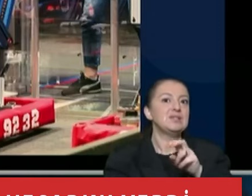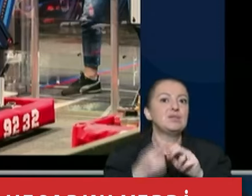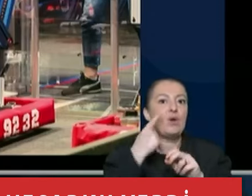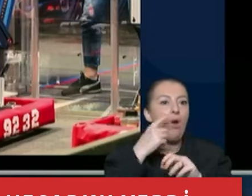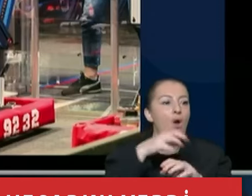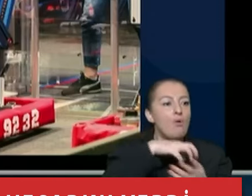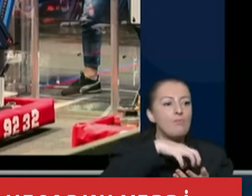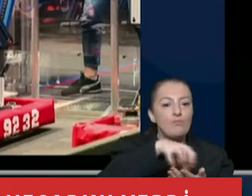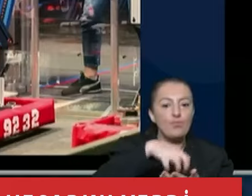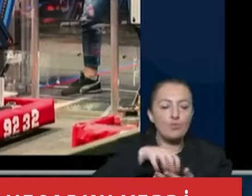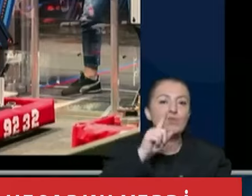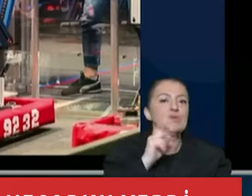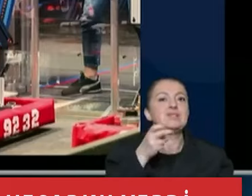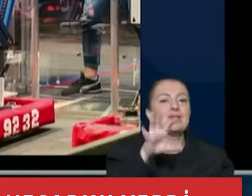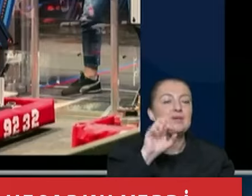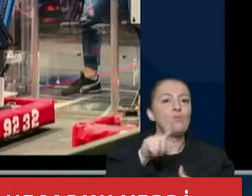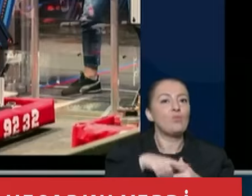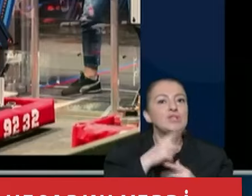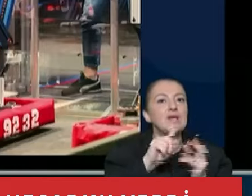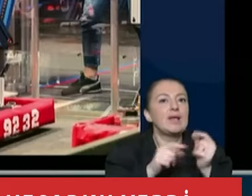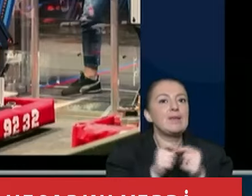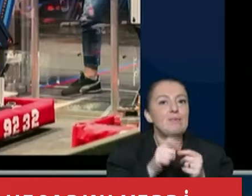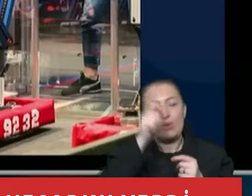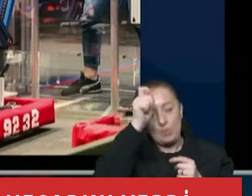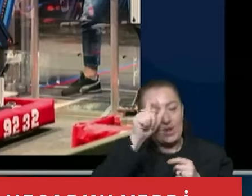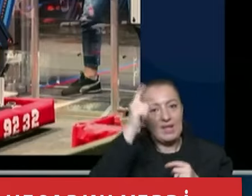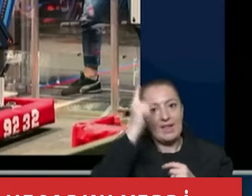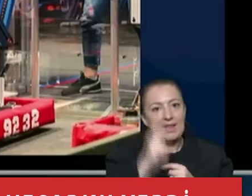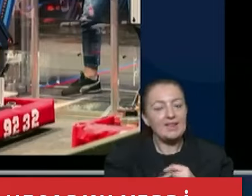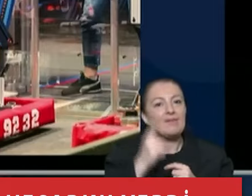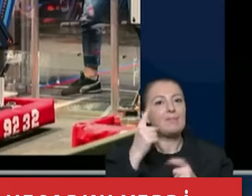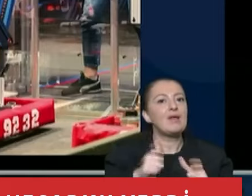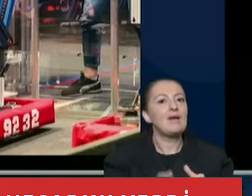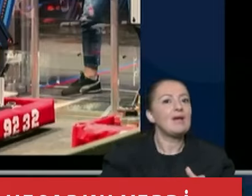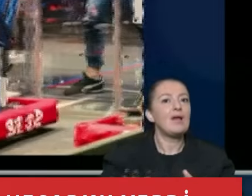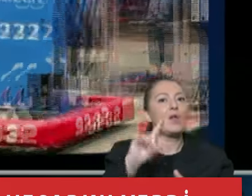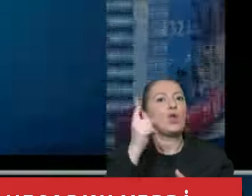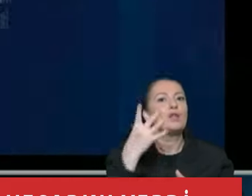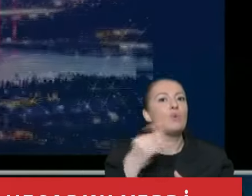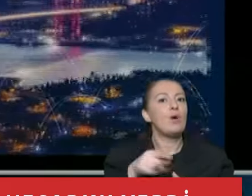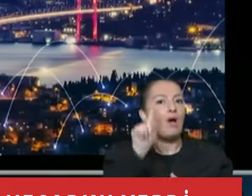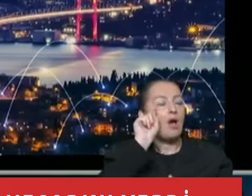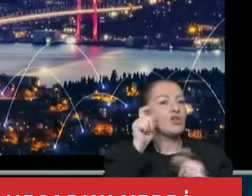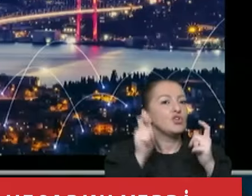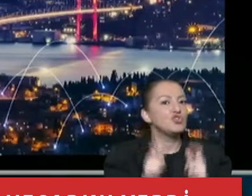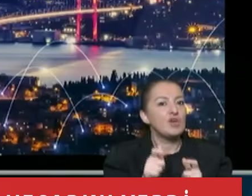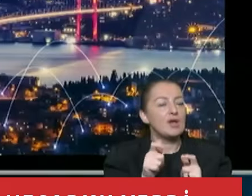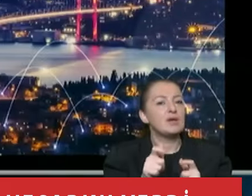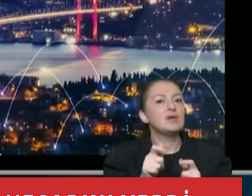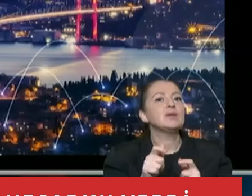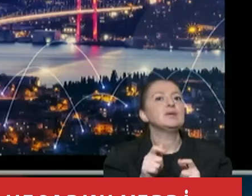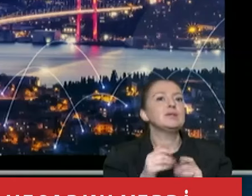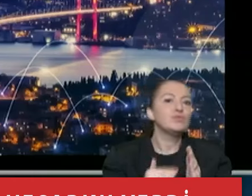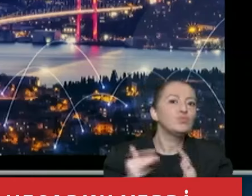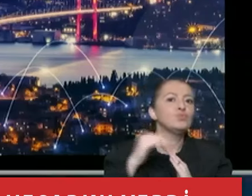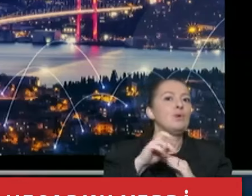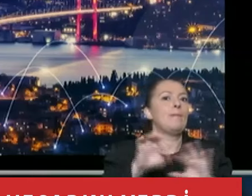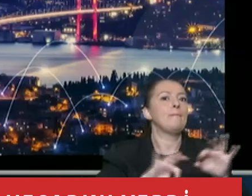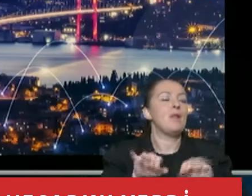180 proje ve İBB Türkiye'de ilk kez bir yerel yönetim olarak akıllı şehir Master planını